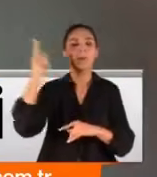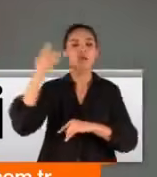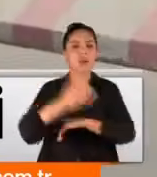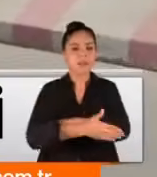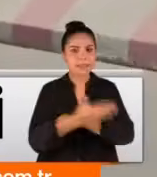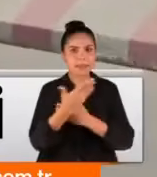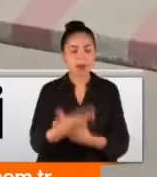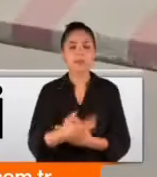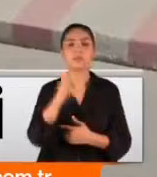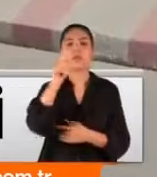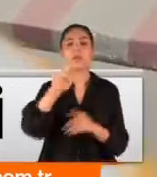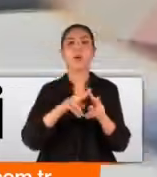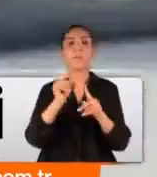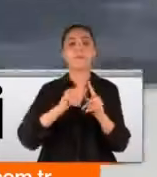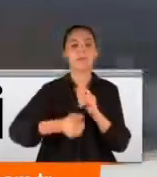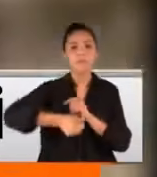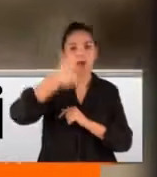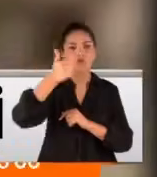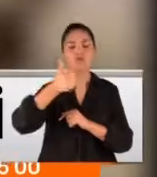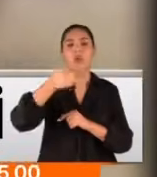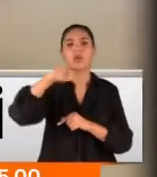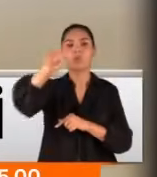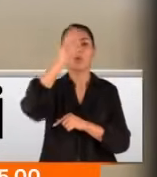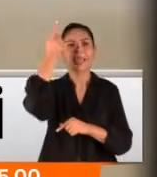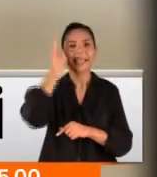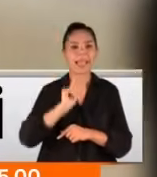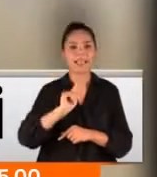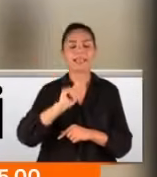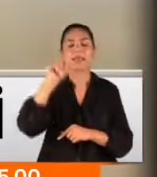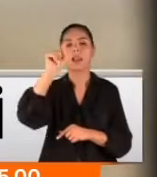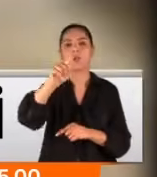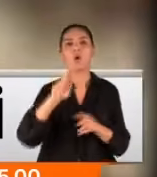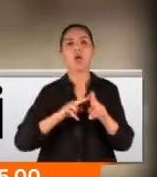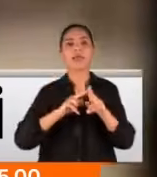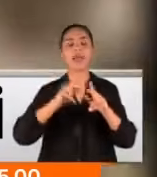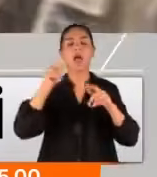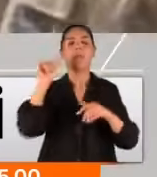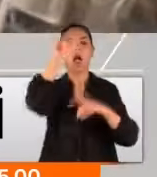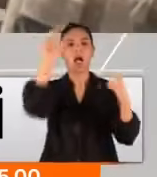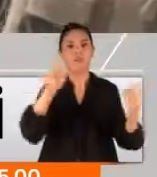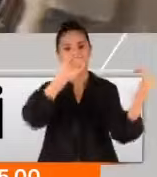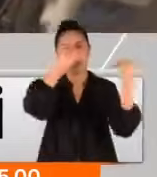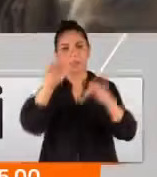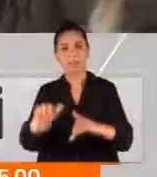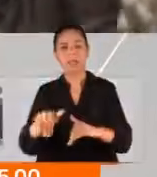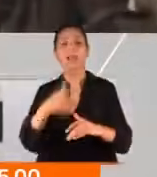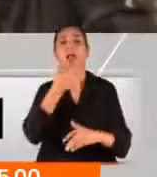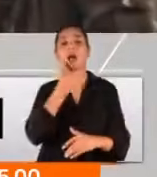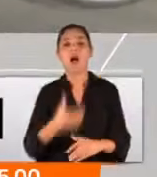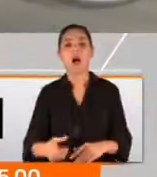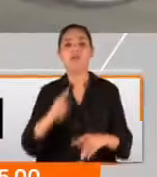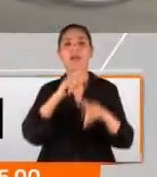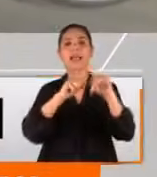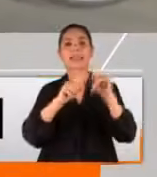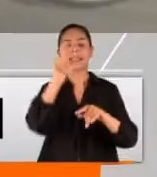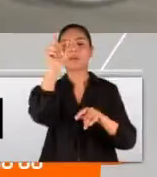da bulunduğu devletin üst düzey yetkilileri film gibi bir operasyonla Kabil Havalimanı'na getirildi. Afgan diplomatlar Türk Hava